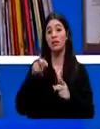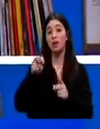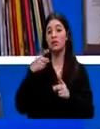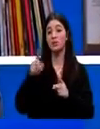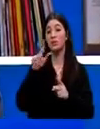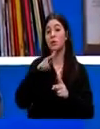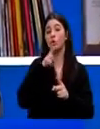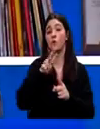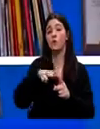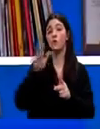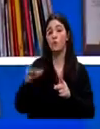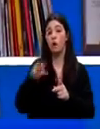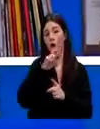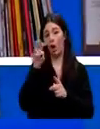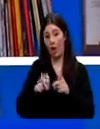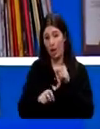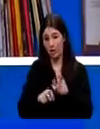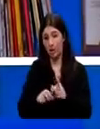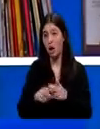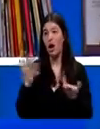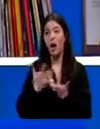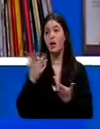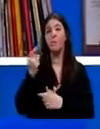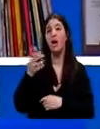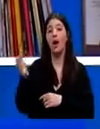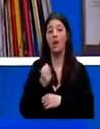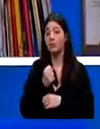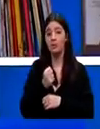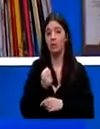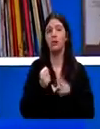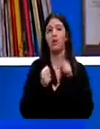8.333 doları hangi parayla alırsan sana onu veririm diyor.